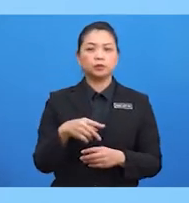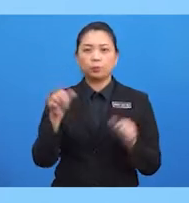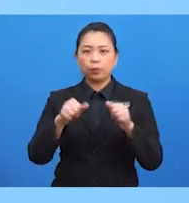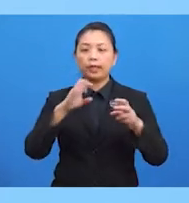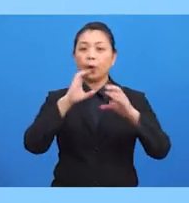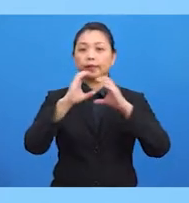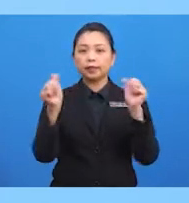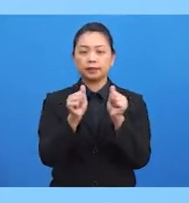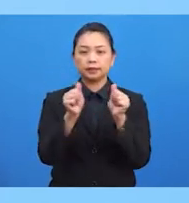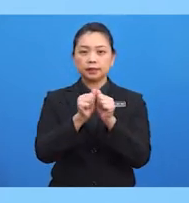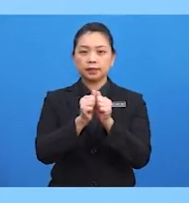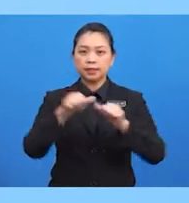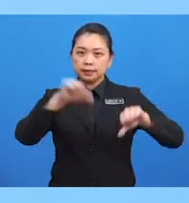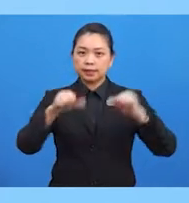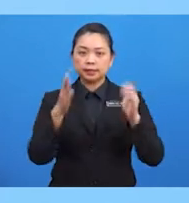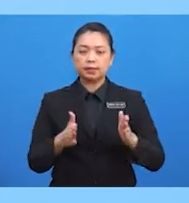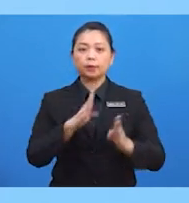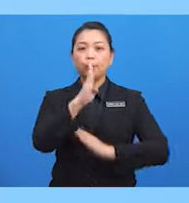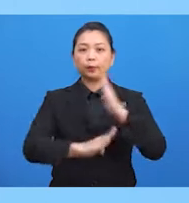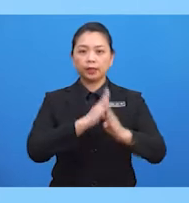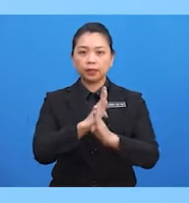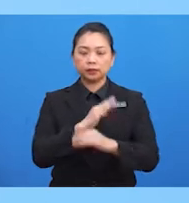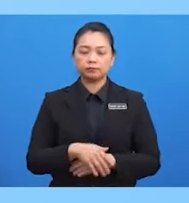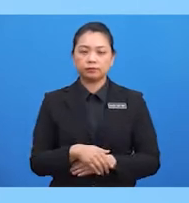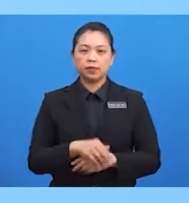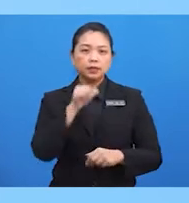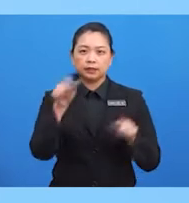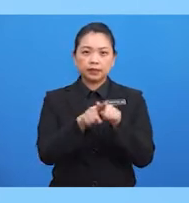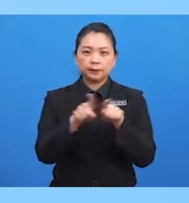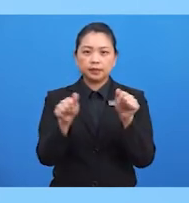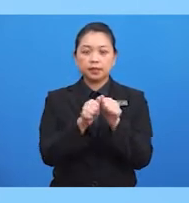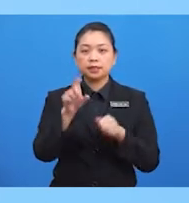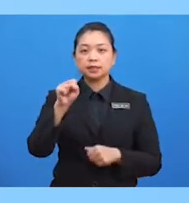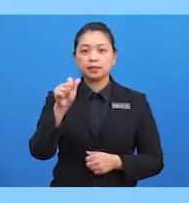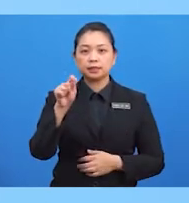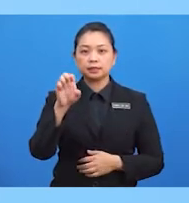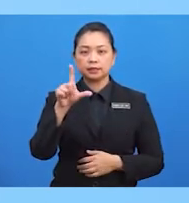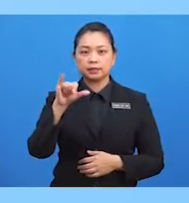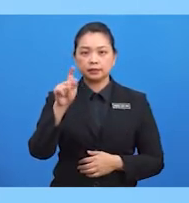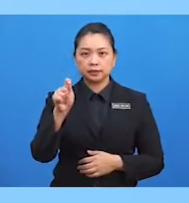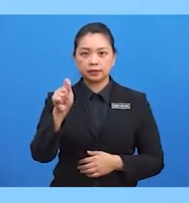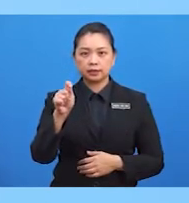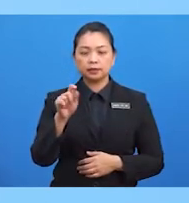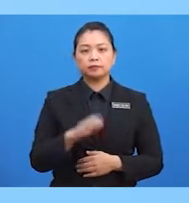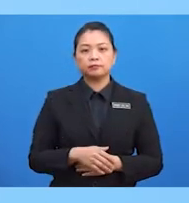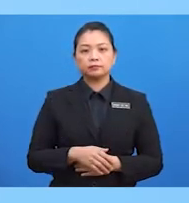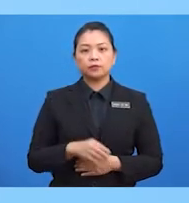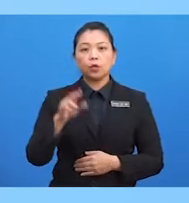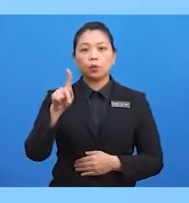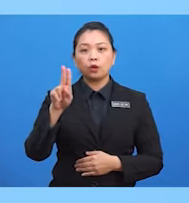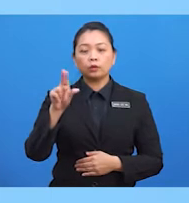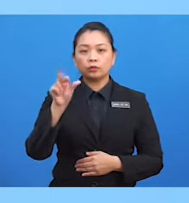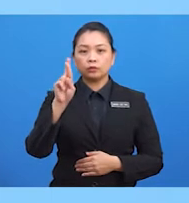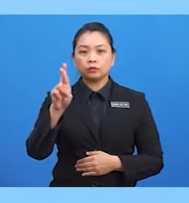bumi. Tidak seperti satelit yang mengorbit bumi, kuar angkasa bergerak jauh